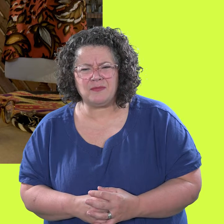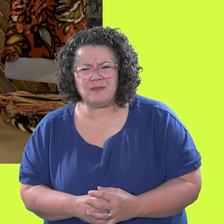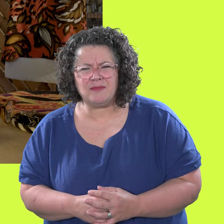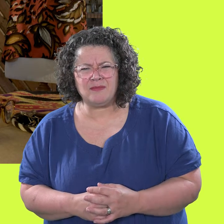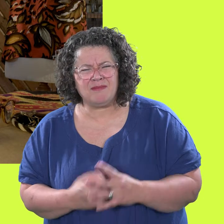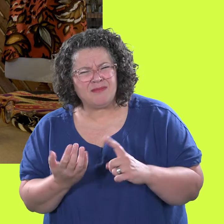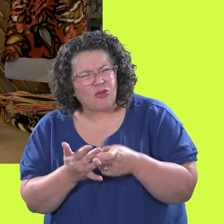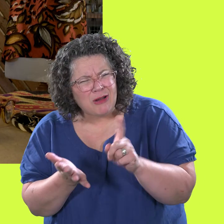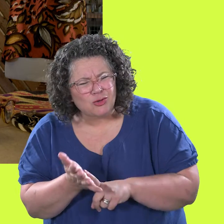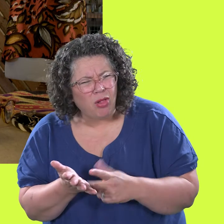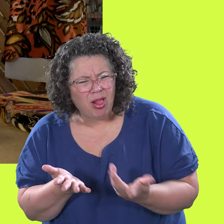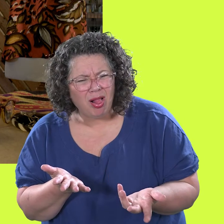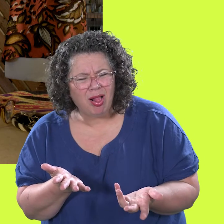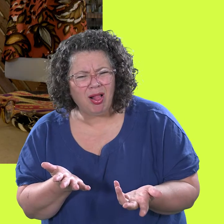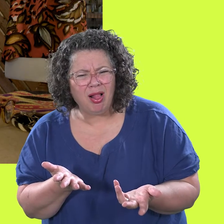Rachel?